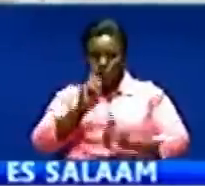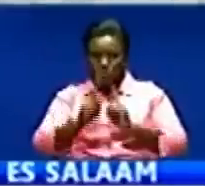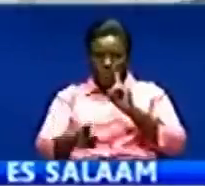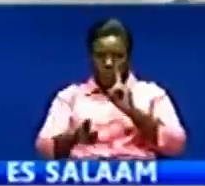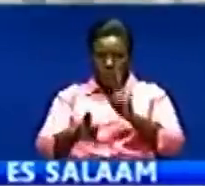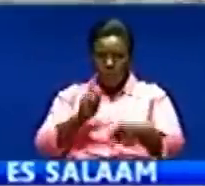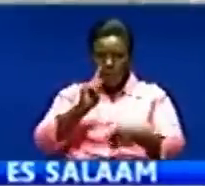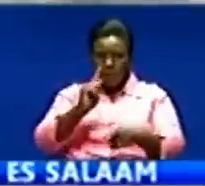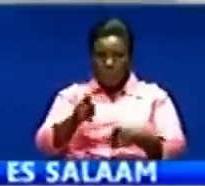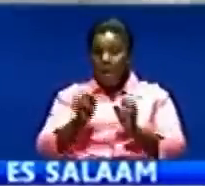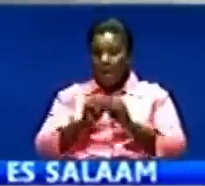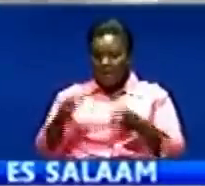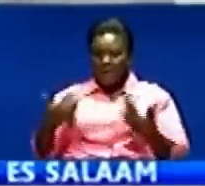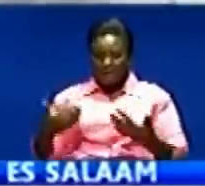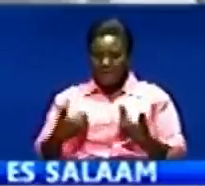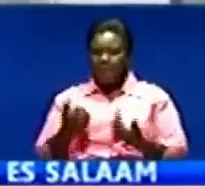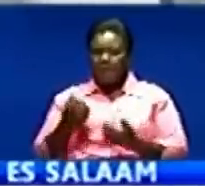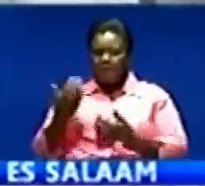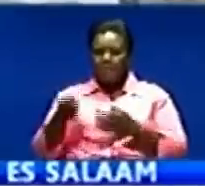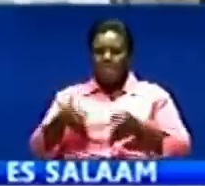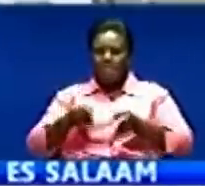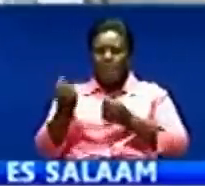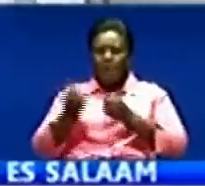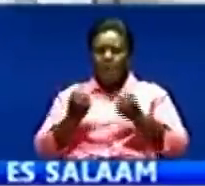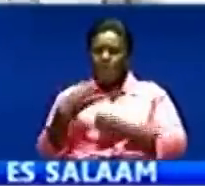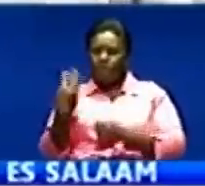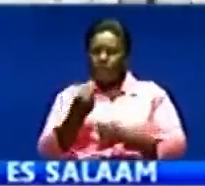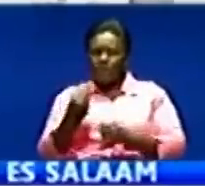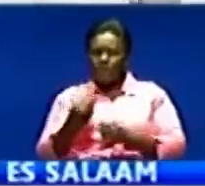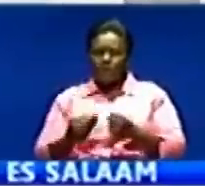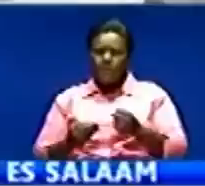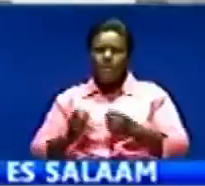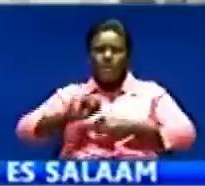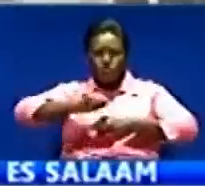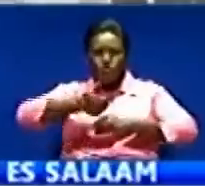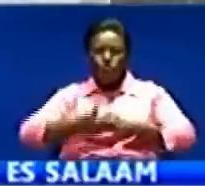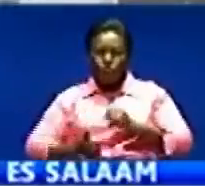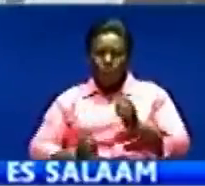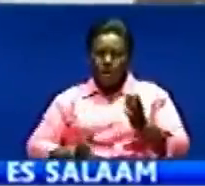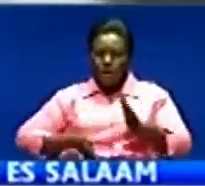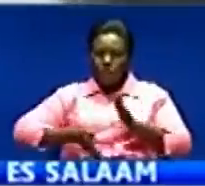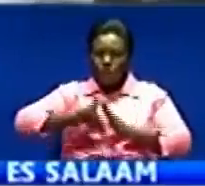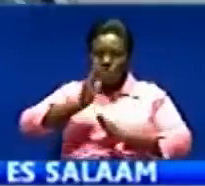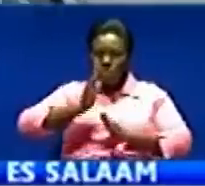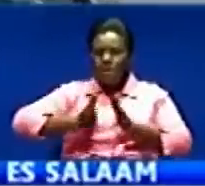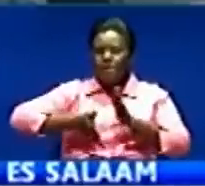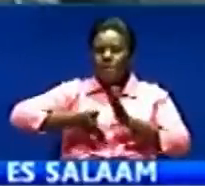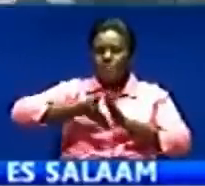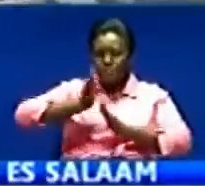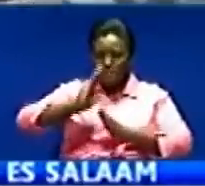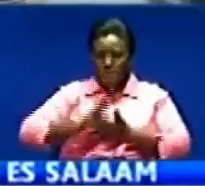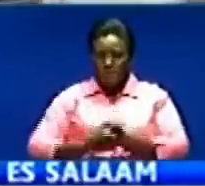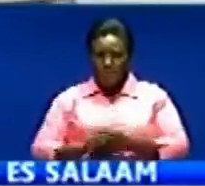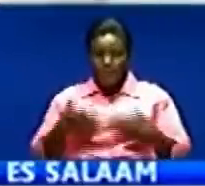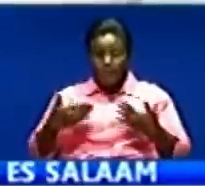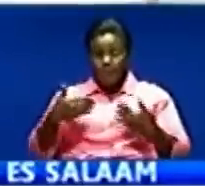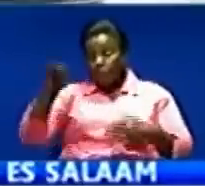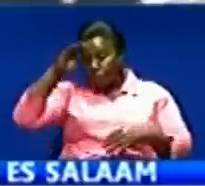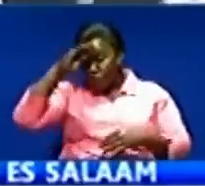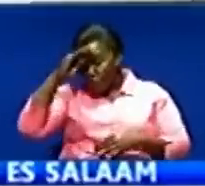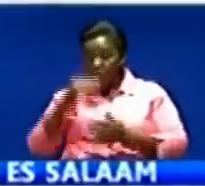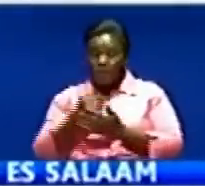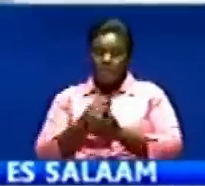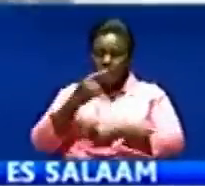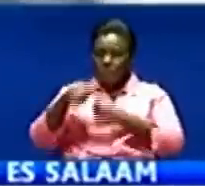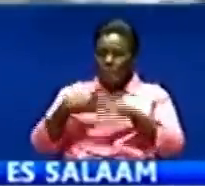hivi sasa magari yameanza kuruhusiwa baada ya saa kadha na yanapita hapa. Na hivi sasa vyombo vya ulinzi na usalama bado